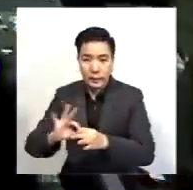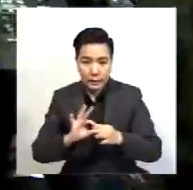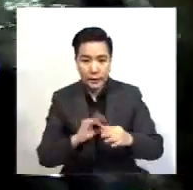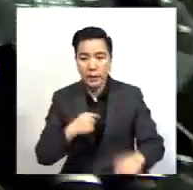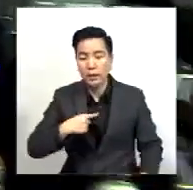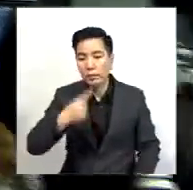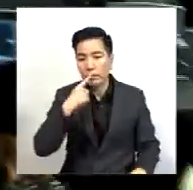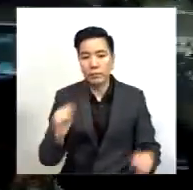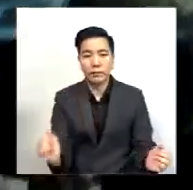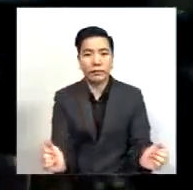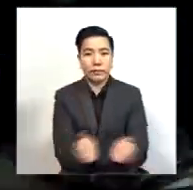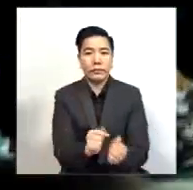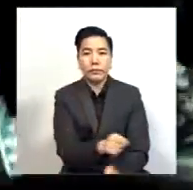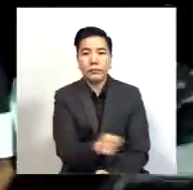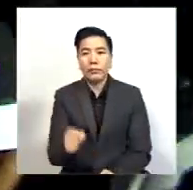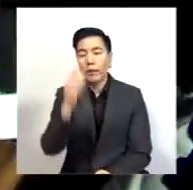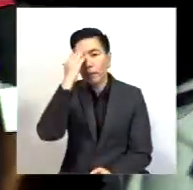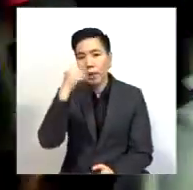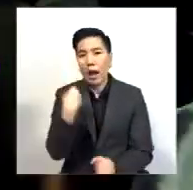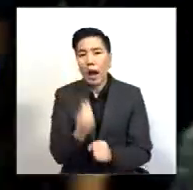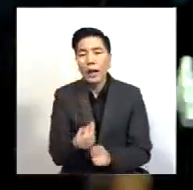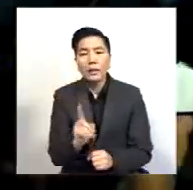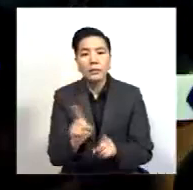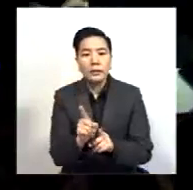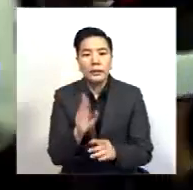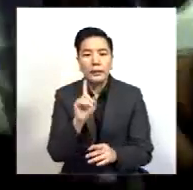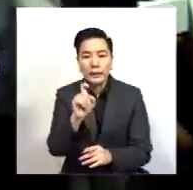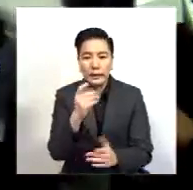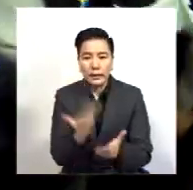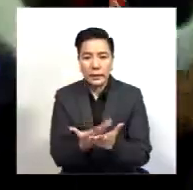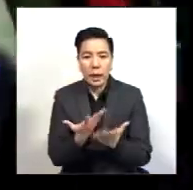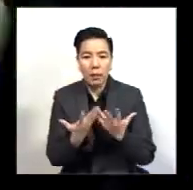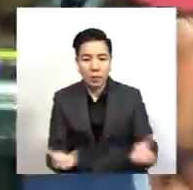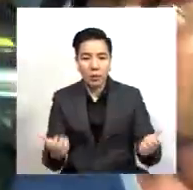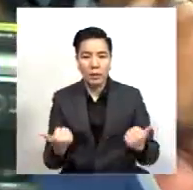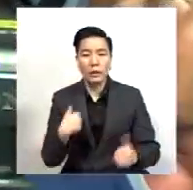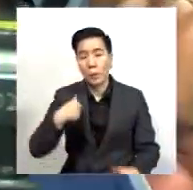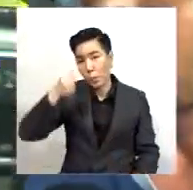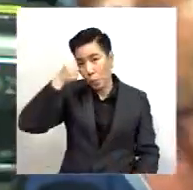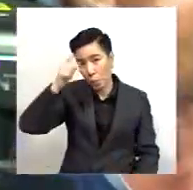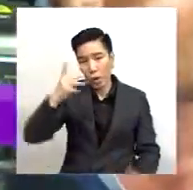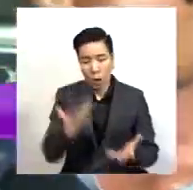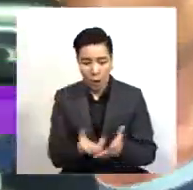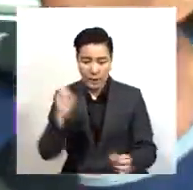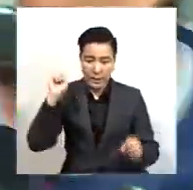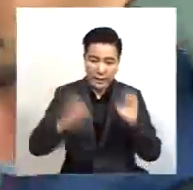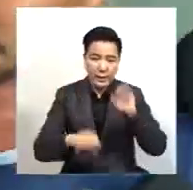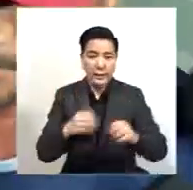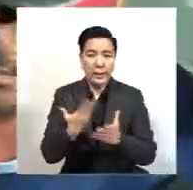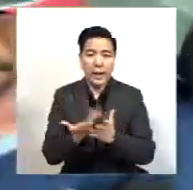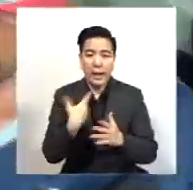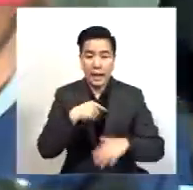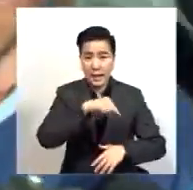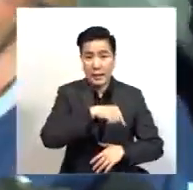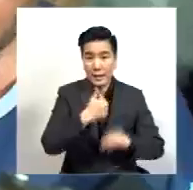ะแล้วก็แจ้งความดำเนินคดีเพราะว่าทำให้เสียหายงบประมาณวันนึงเนี่ยถามว่าขยะที่นำมาแอบทิ้งใช้เงินใน